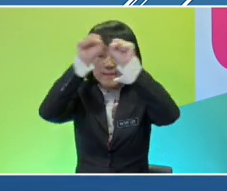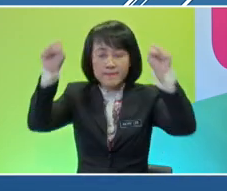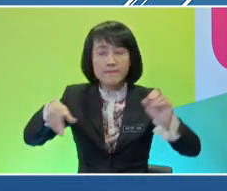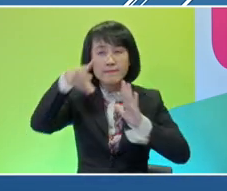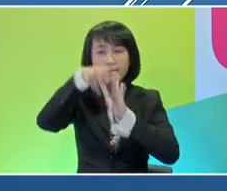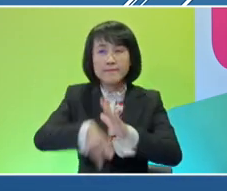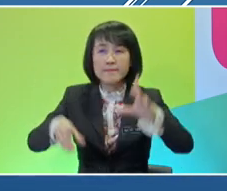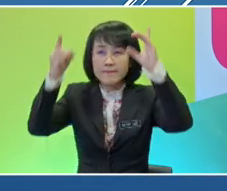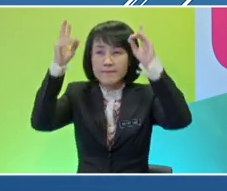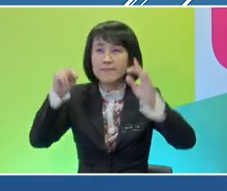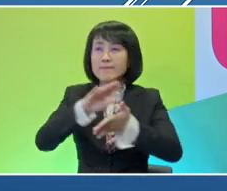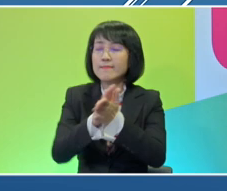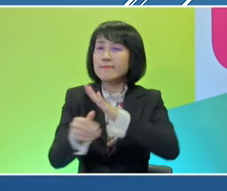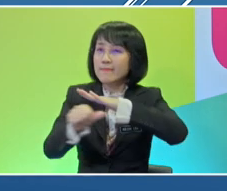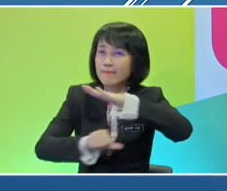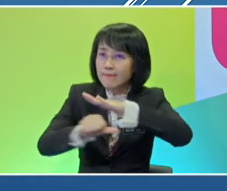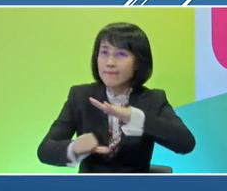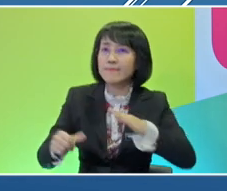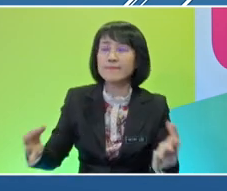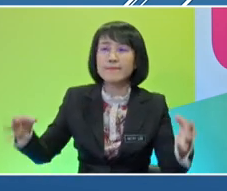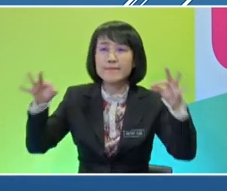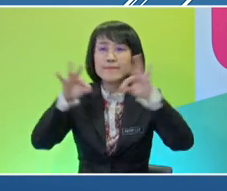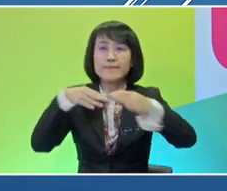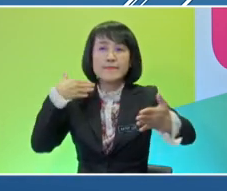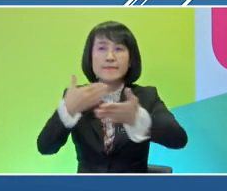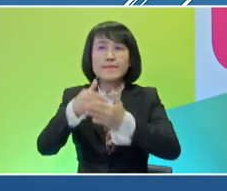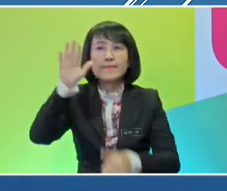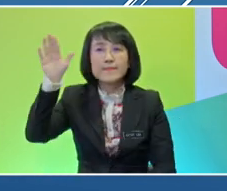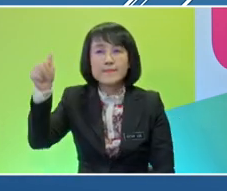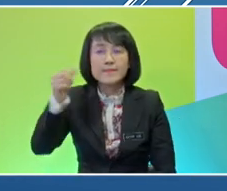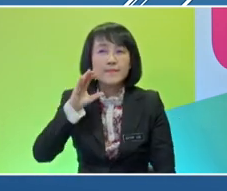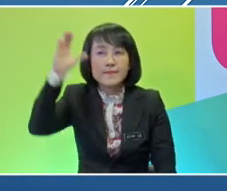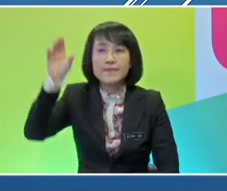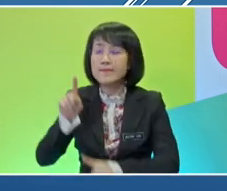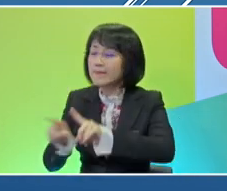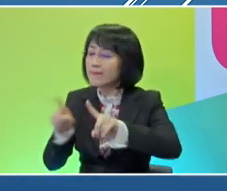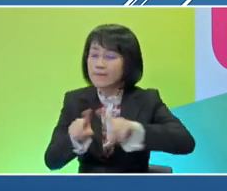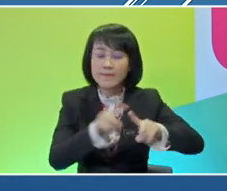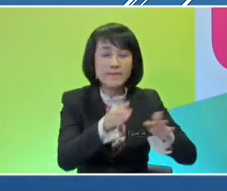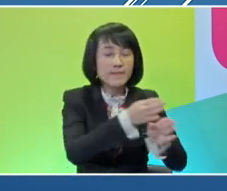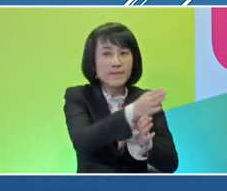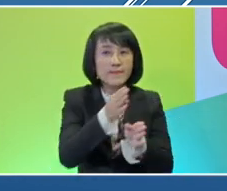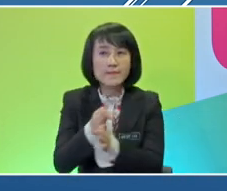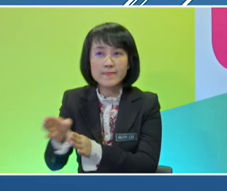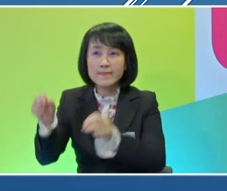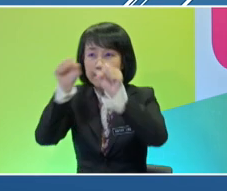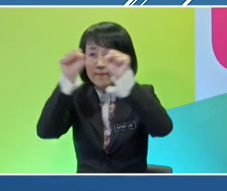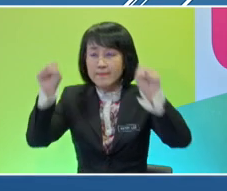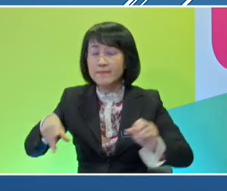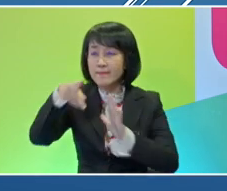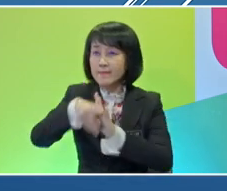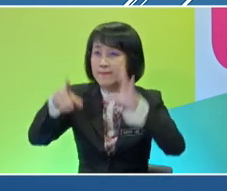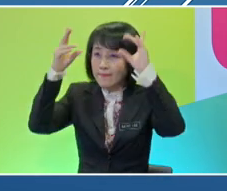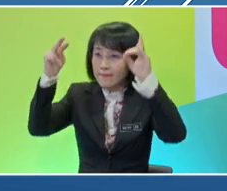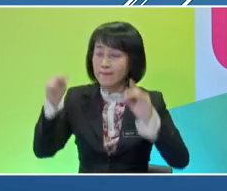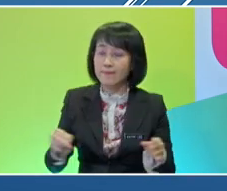teman sehingga mencapai kemenangan dalam berbagai bidang sistem pendidikan yang teratur dan penilaian yang kompleks merayakan